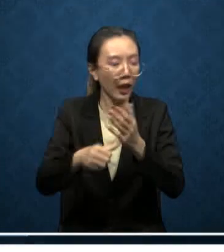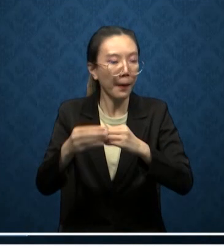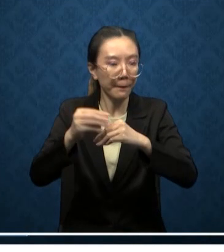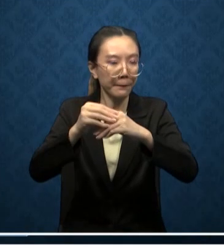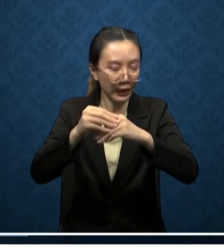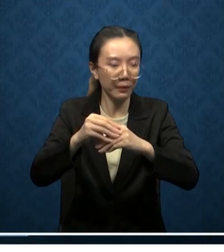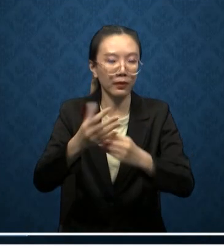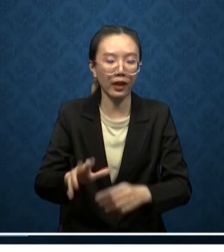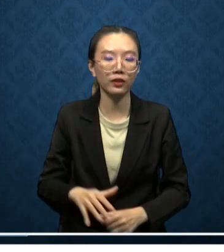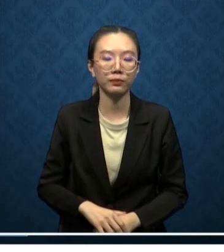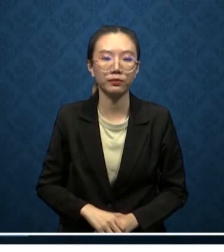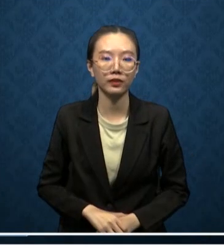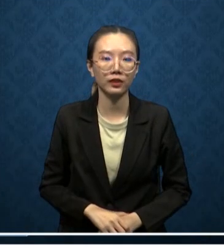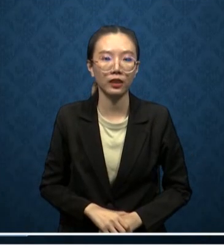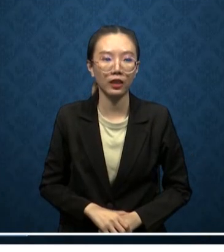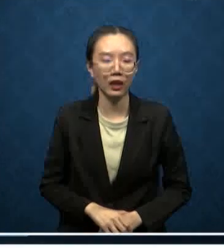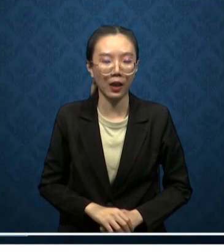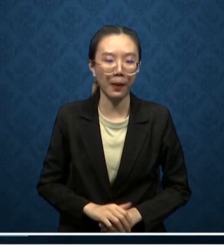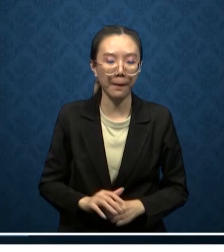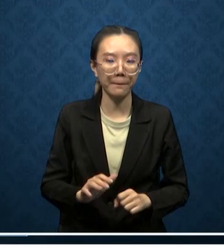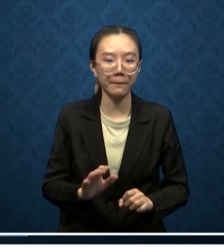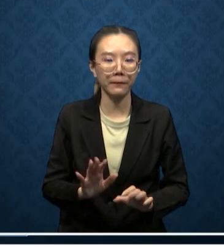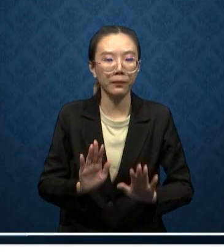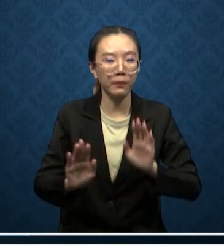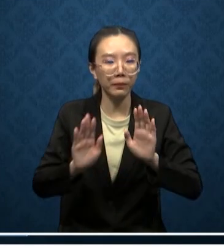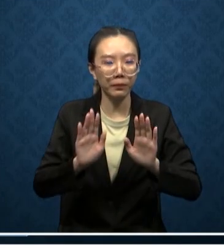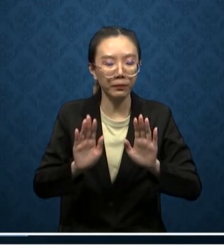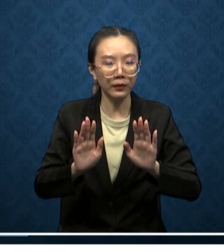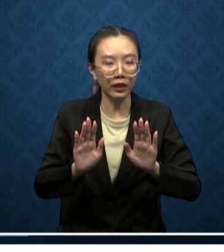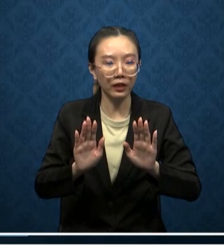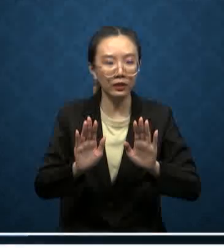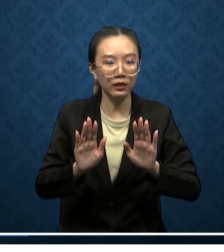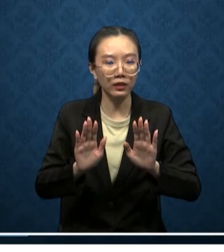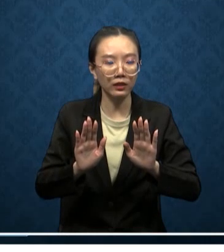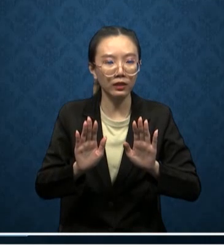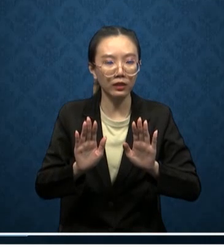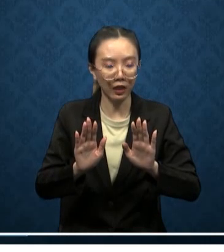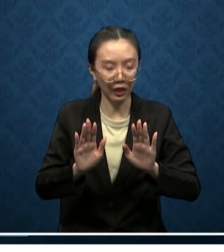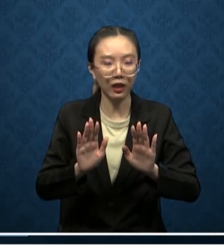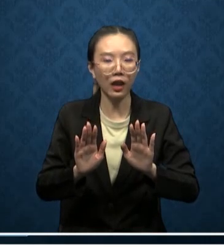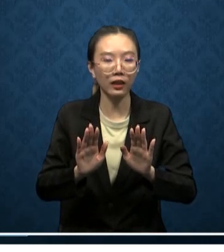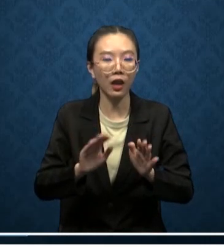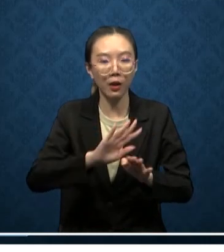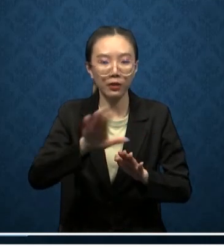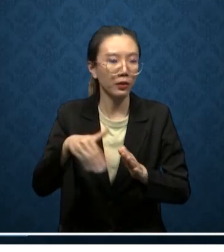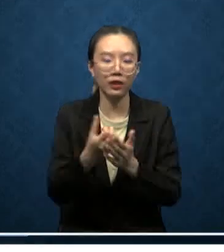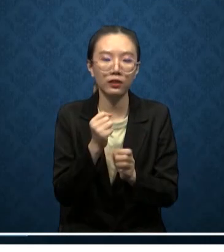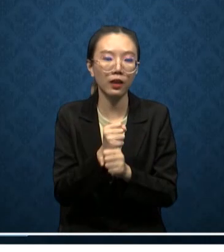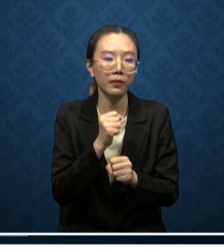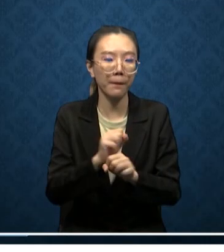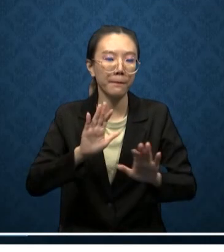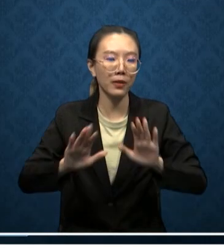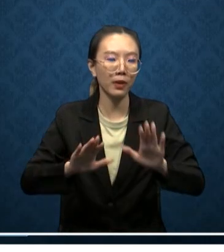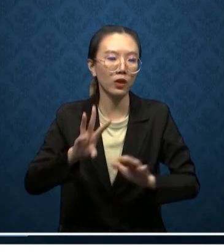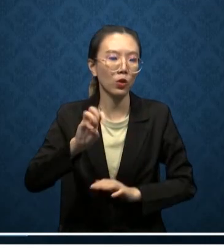วัดแล้วนะเป็นใช้สัดส่วนกระบวนงานที่ปรับเป็นดิจิตอลต่อกระบวนงานทั้งหมดไม่น้อยกว่าร้อย